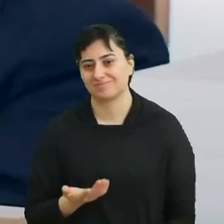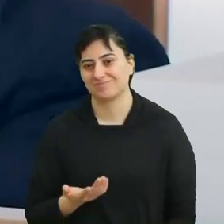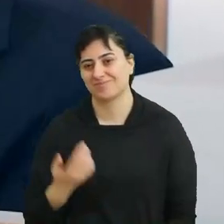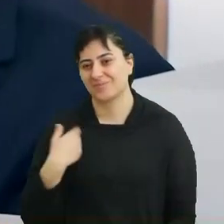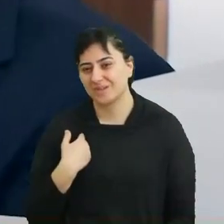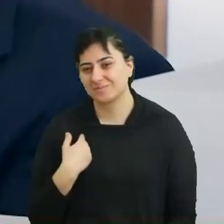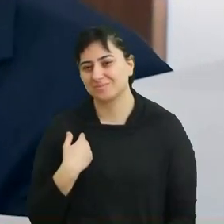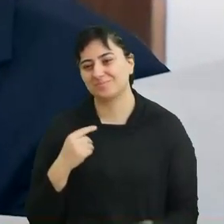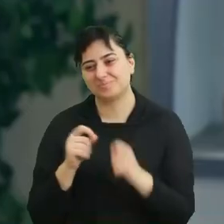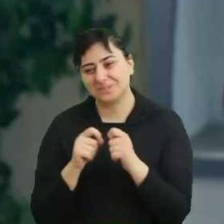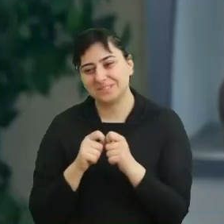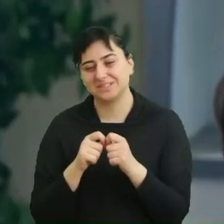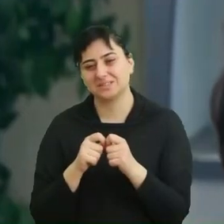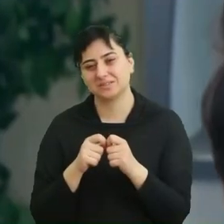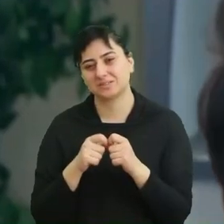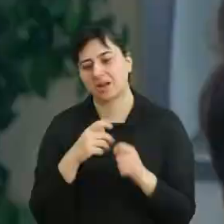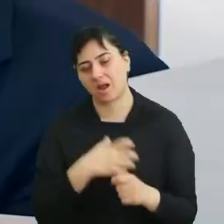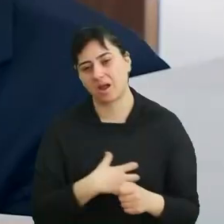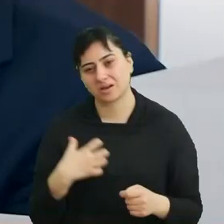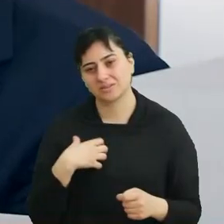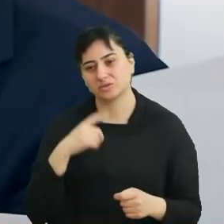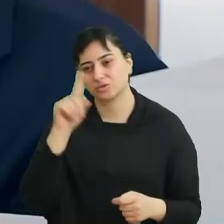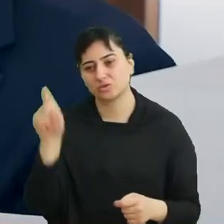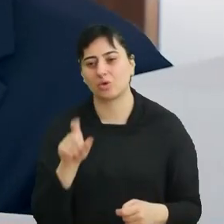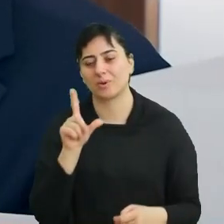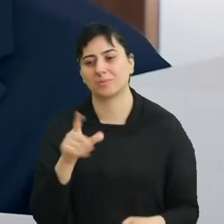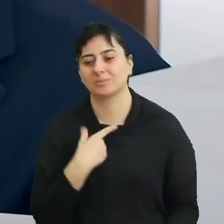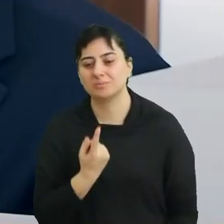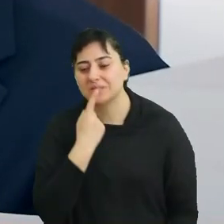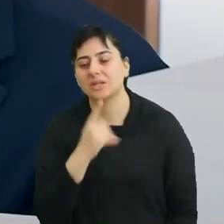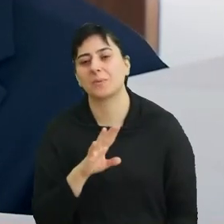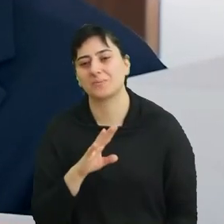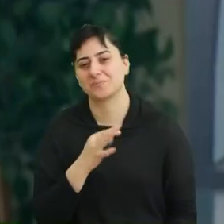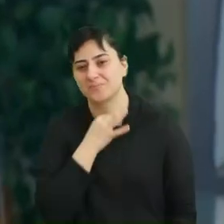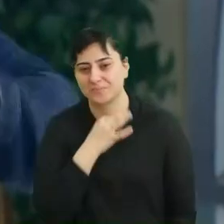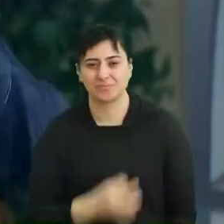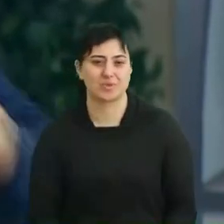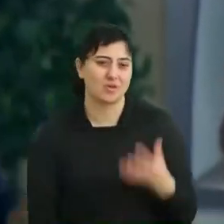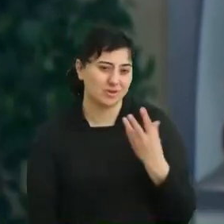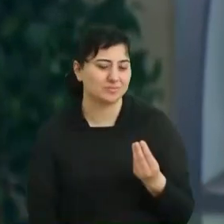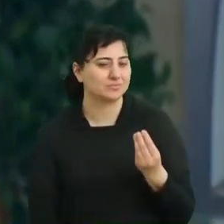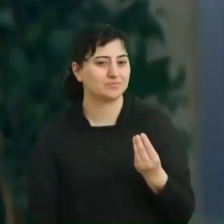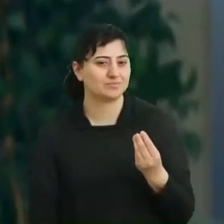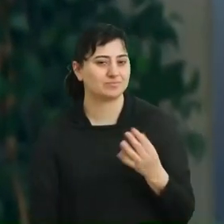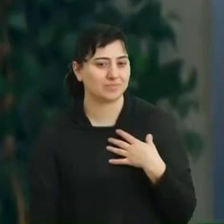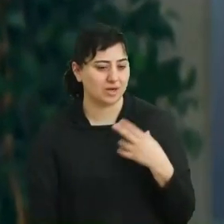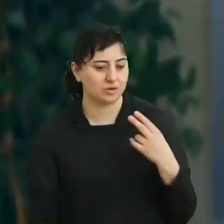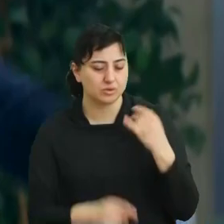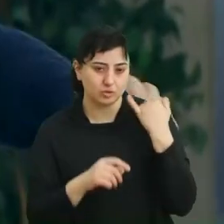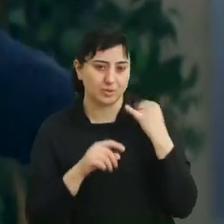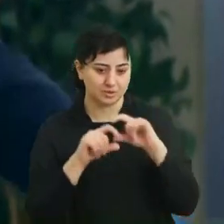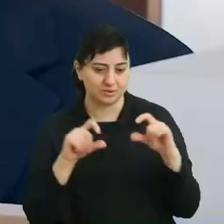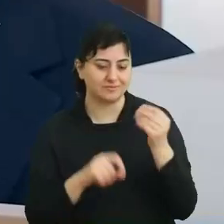Ya şimdi Biricik'e yani hani annesine danışmadan bir şey söyleyemem ki şimdi Kerem. O zaman şöyle yapalım abi, ben sana kartımı